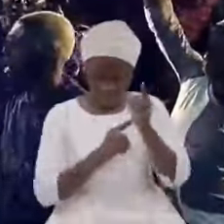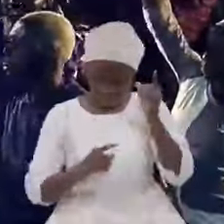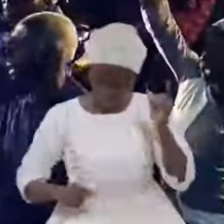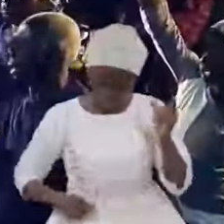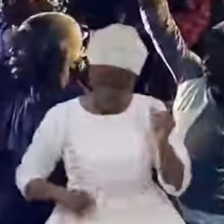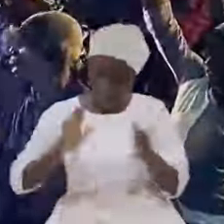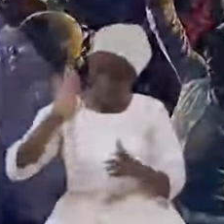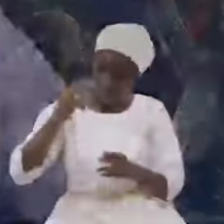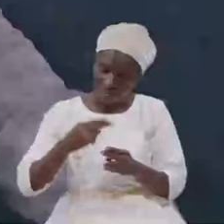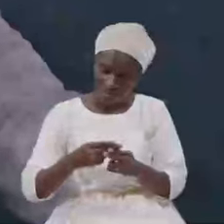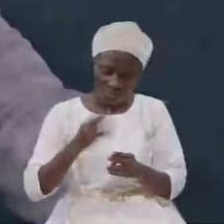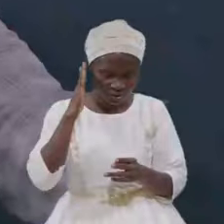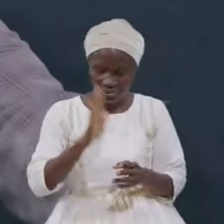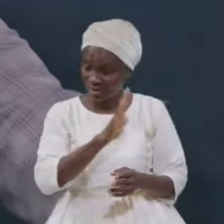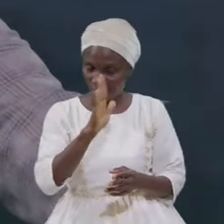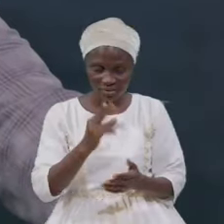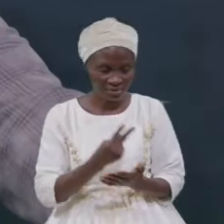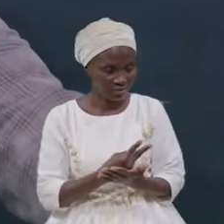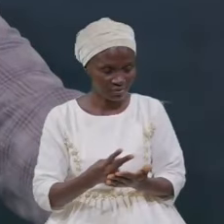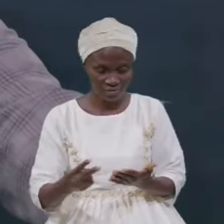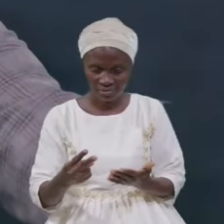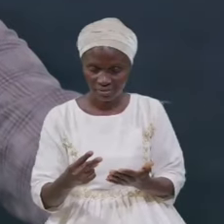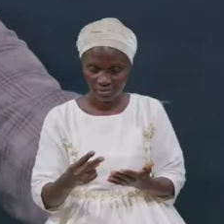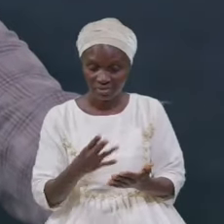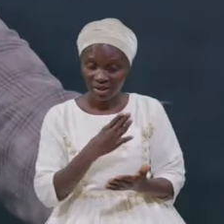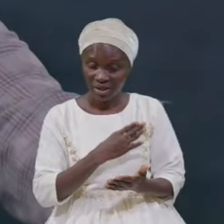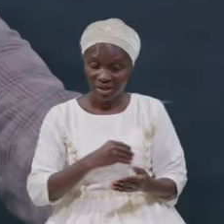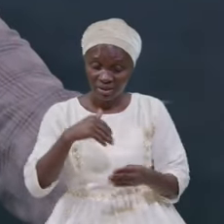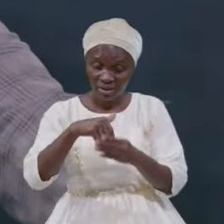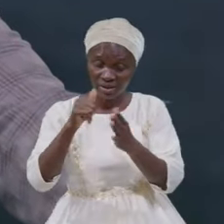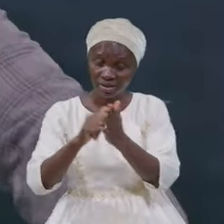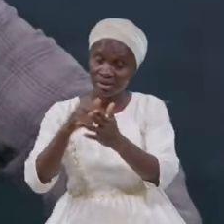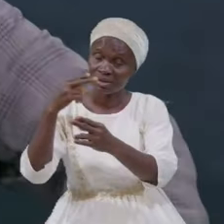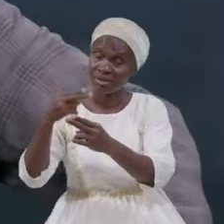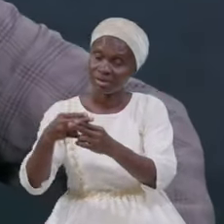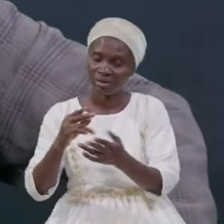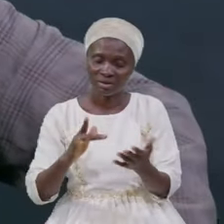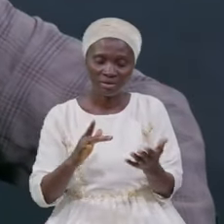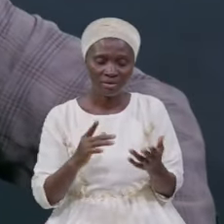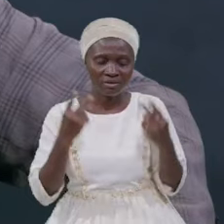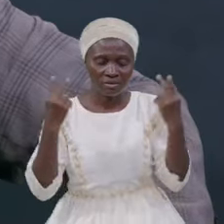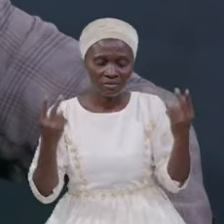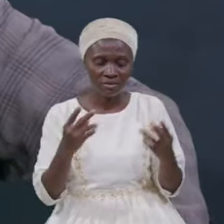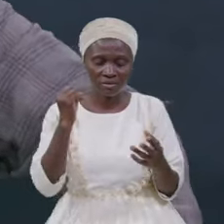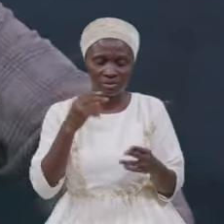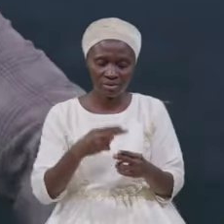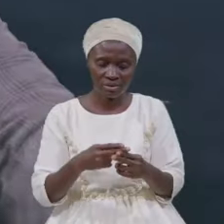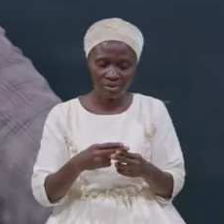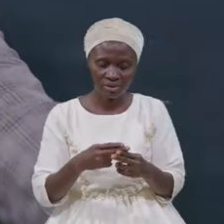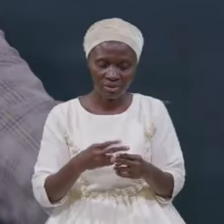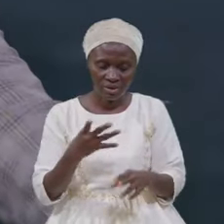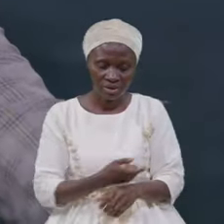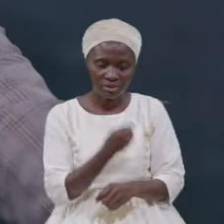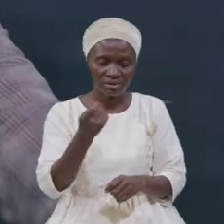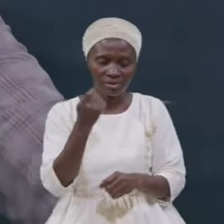va jamais faillir. Et en ce nom, le nom victorieux, le nom triomphant, le nom de guérison,